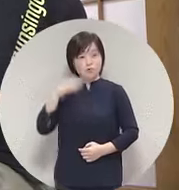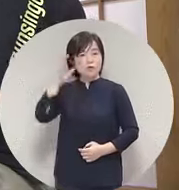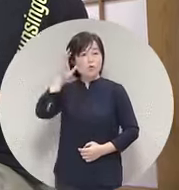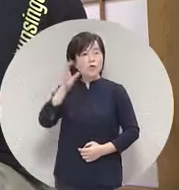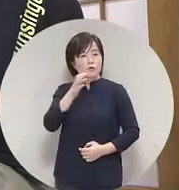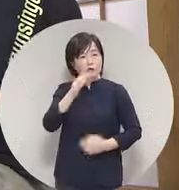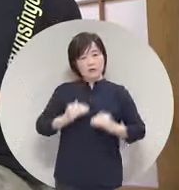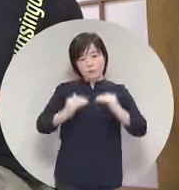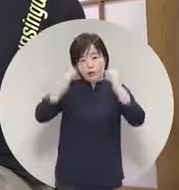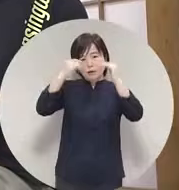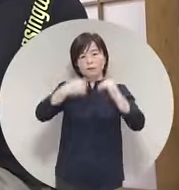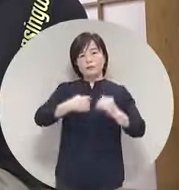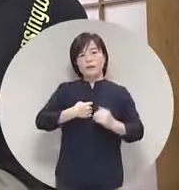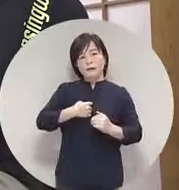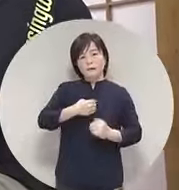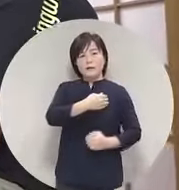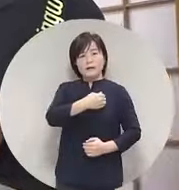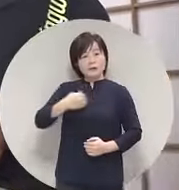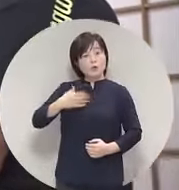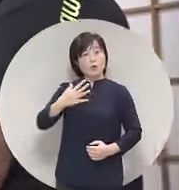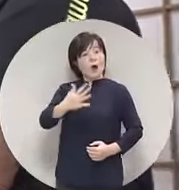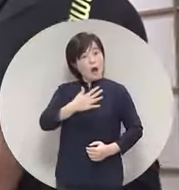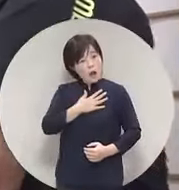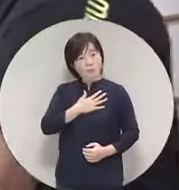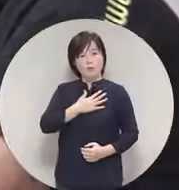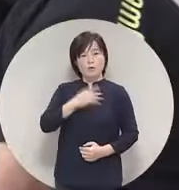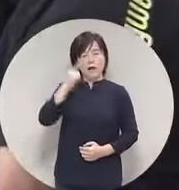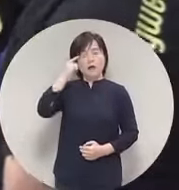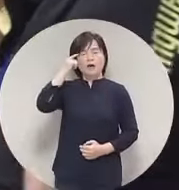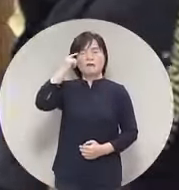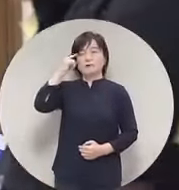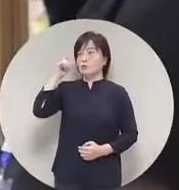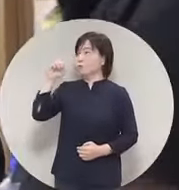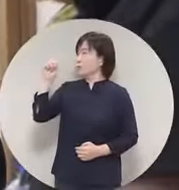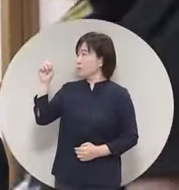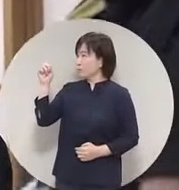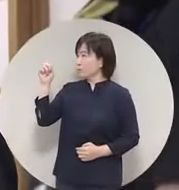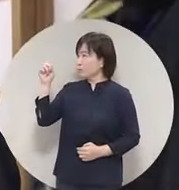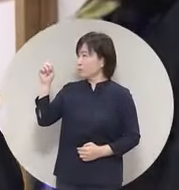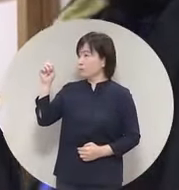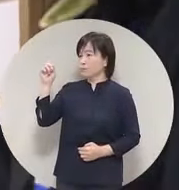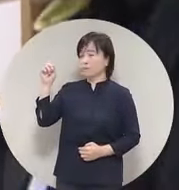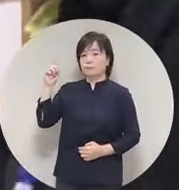コーダに生まれたからこそできることがあると新面さんは感じています。